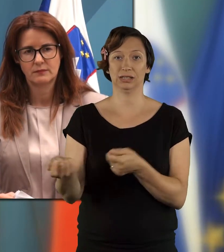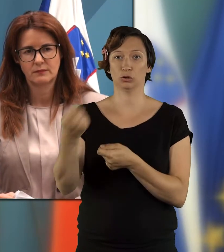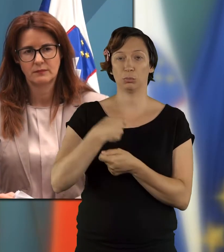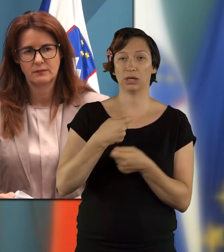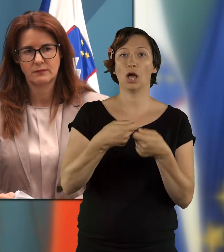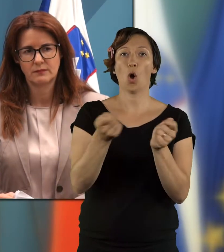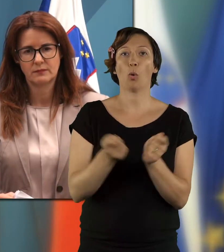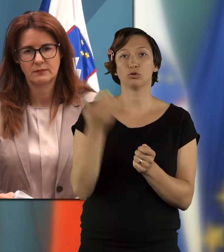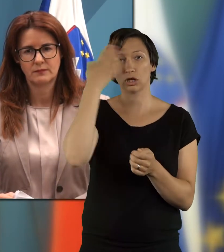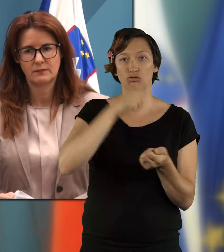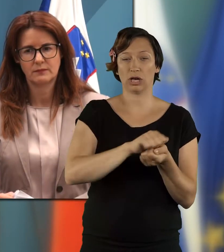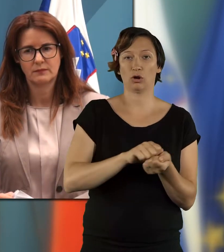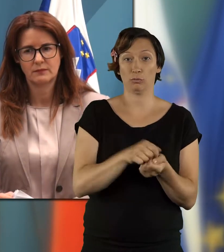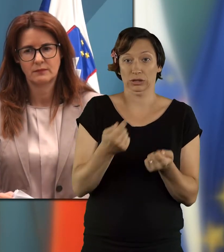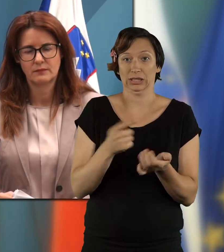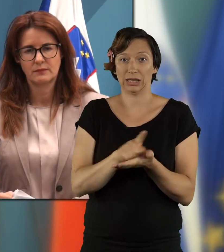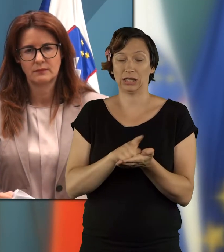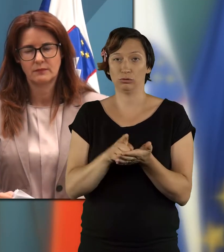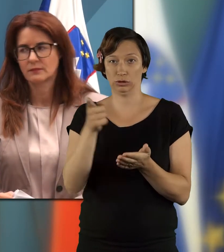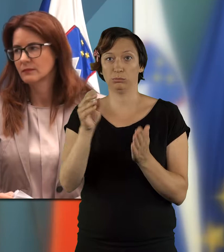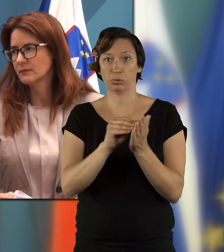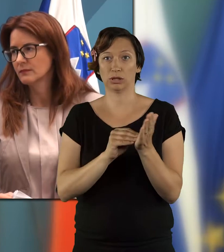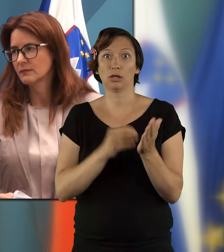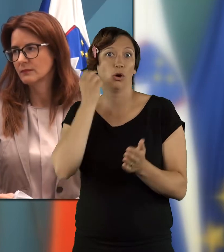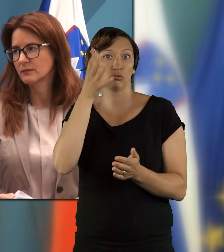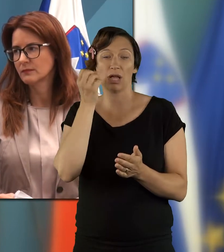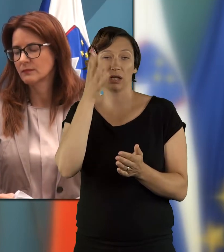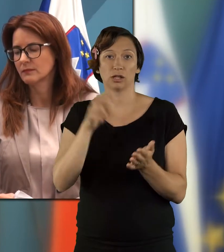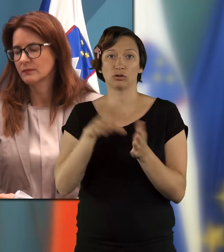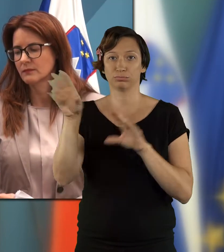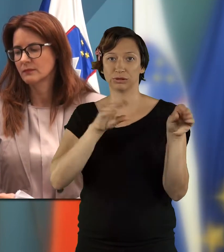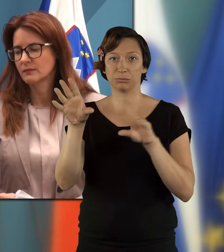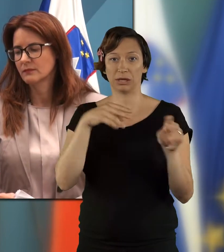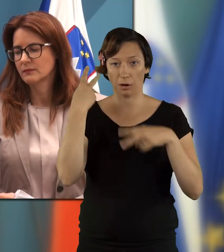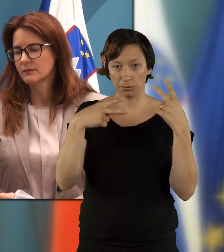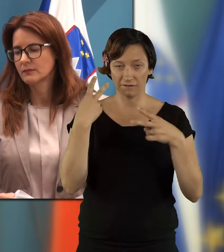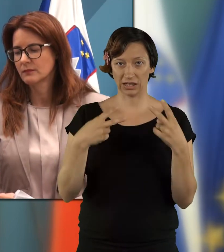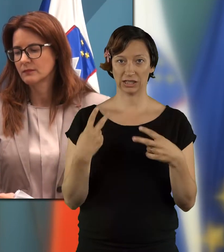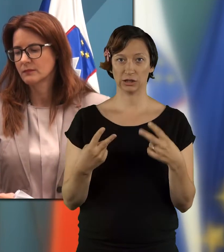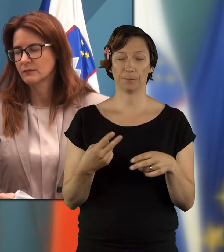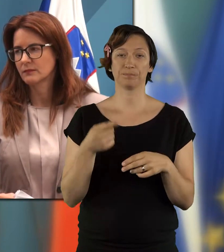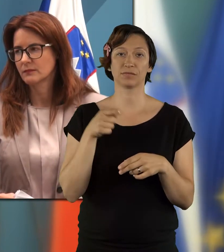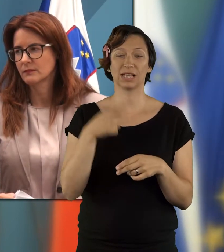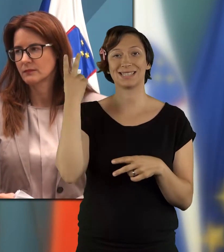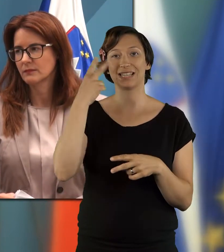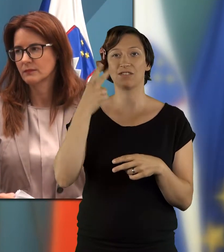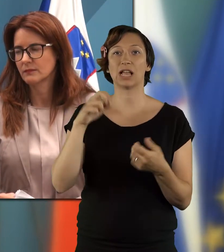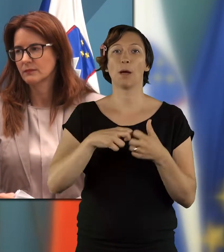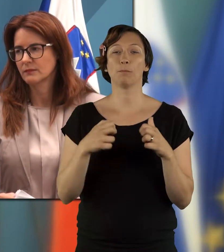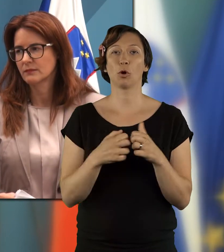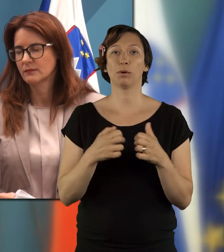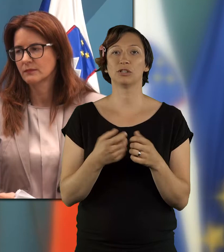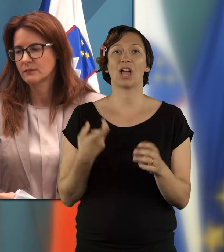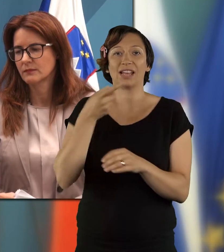podala občina Črnomelj do tega trenutka, ti podatki se še vsakodnevno zbirajo in preverjajo, je seveda